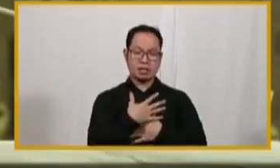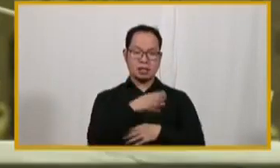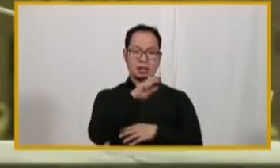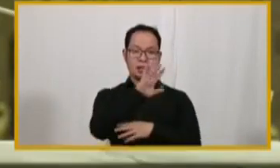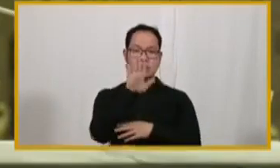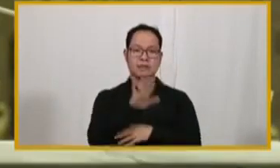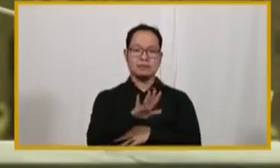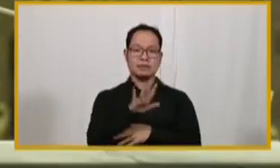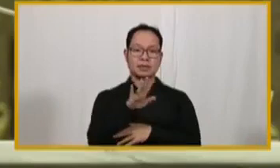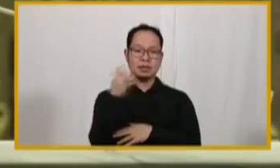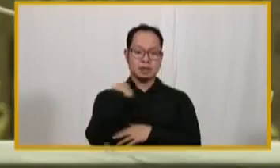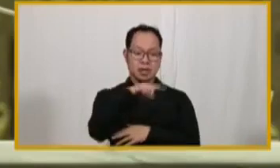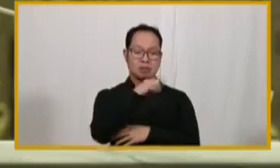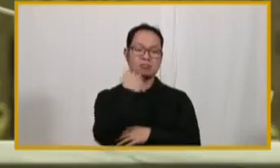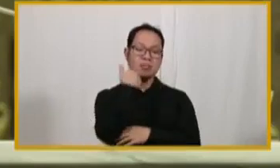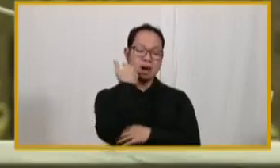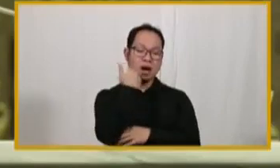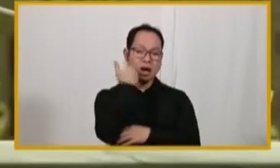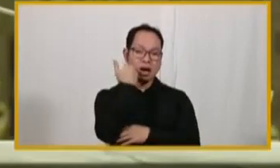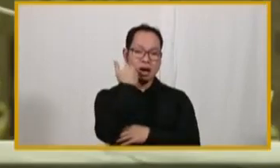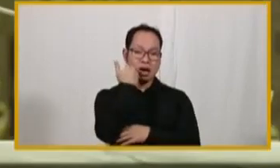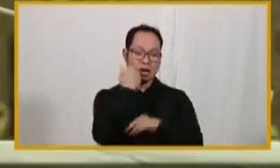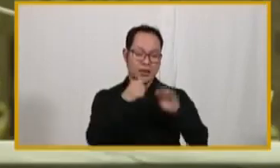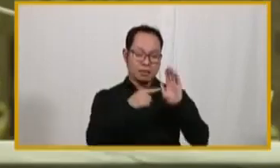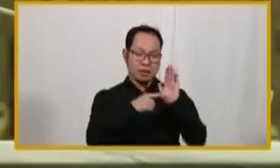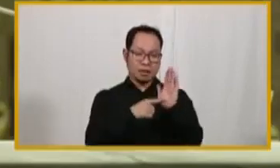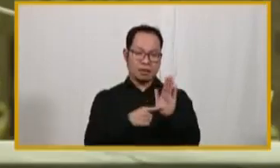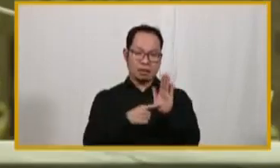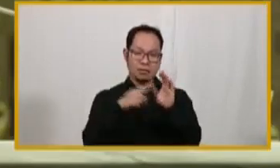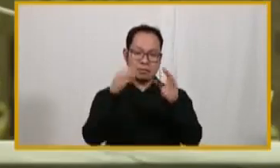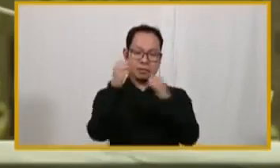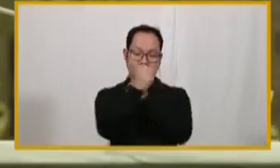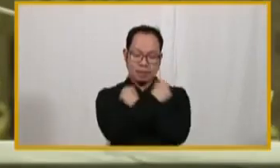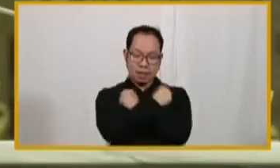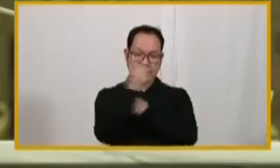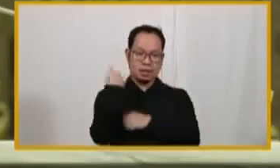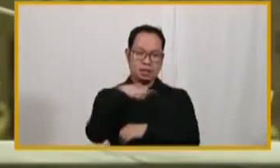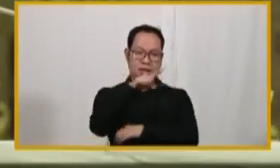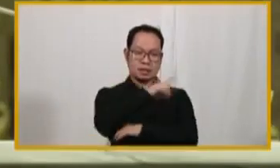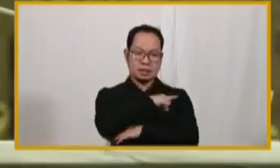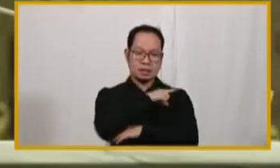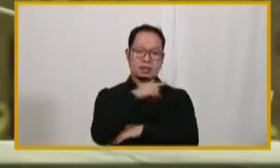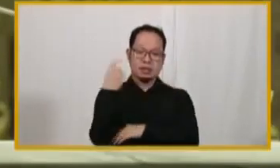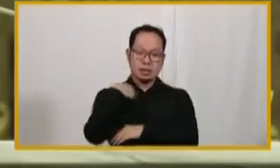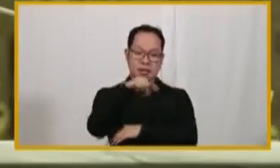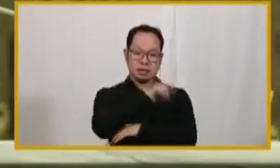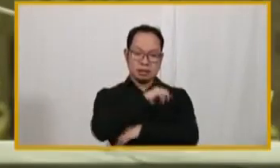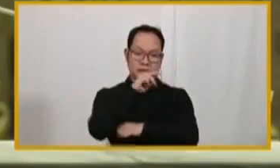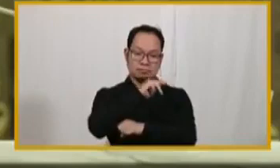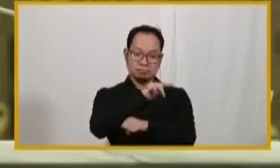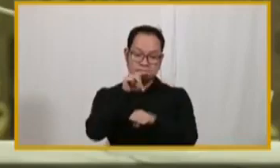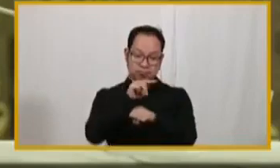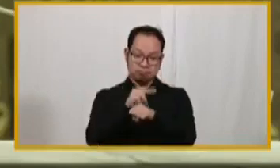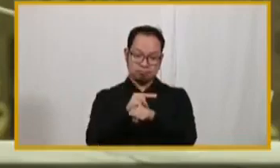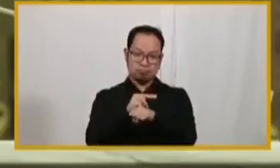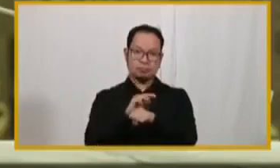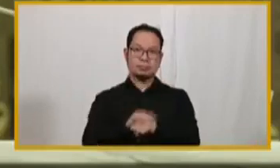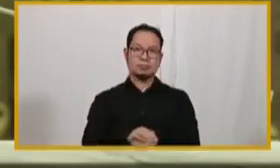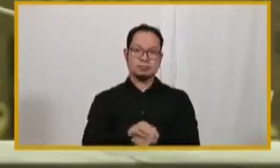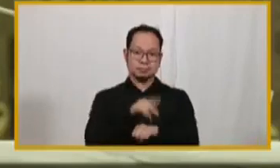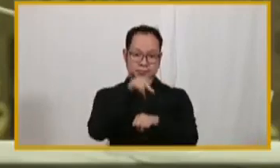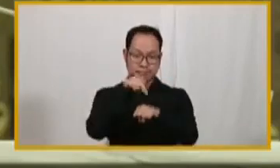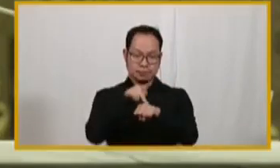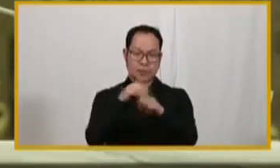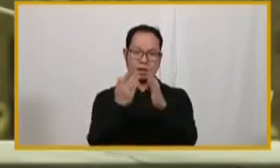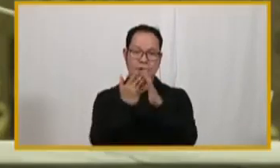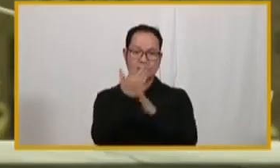huwag nating ikahiya na ipakita ang pagmamahal natin sa ating bayang Pilipinas